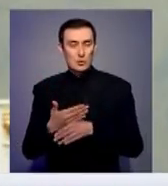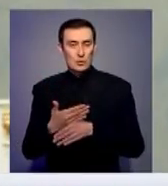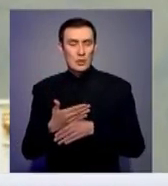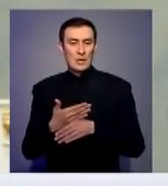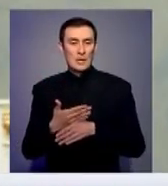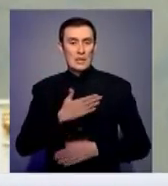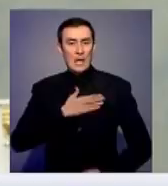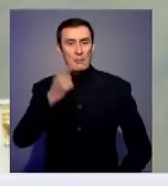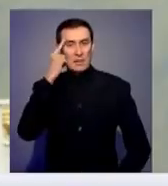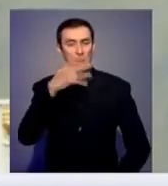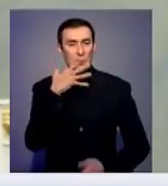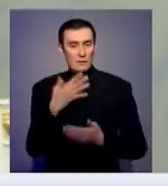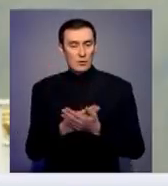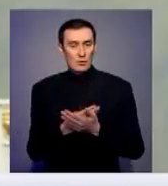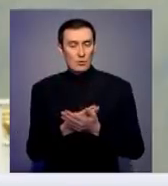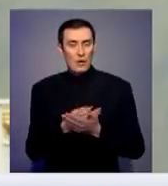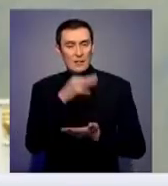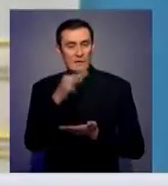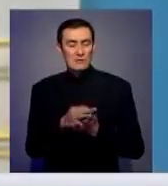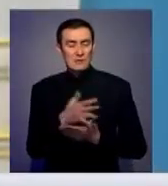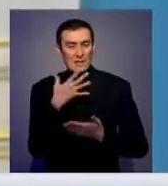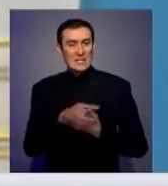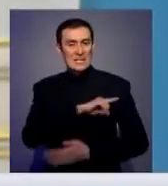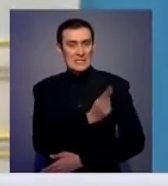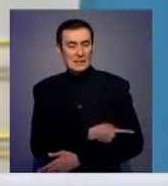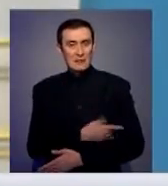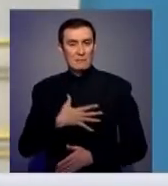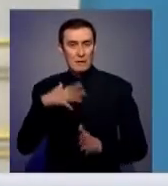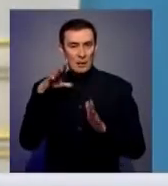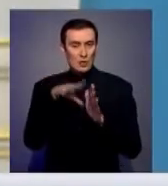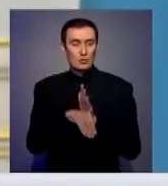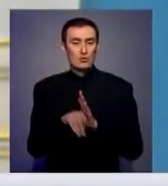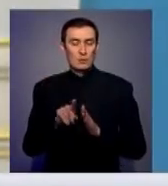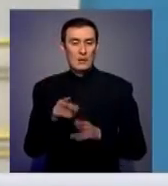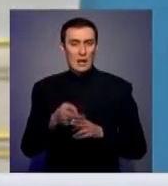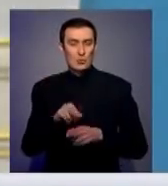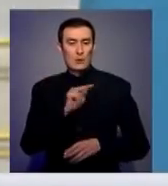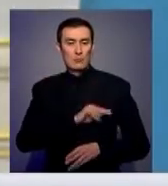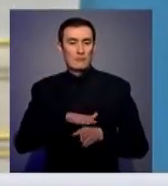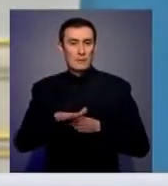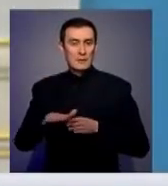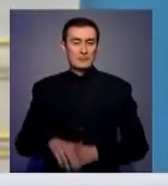Я понимаю свою ответственность и приложу все силы, чтобы выполнить все поставленные задачи. Рахмет.